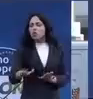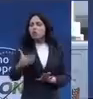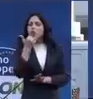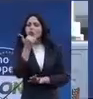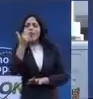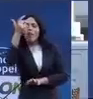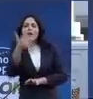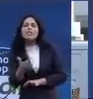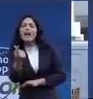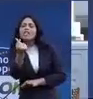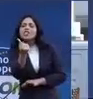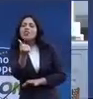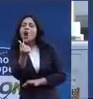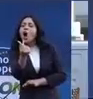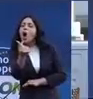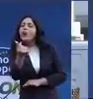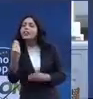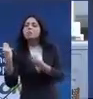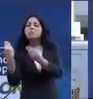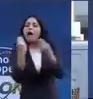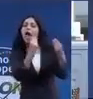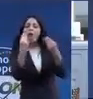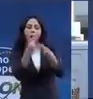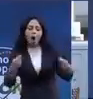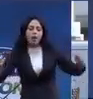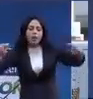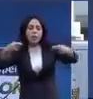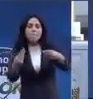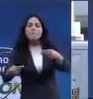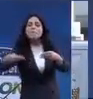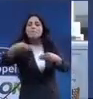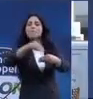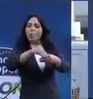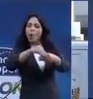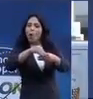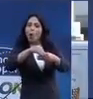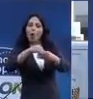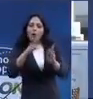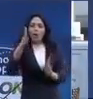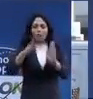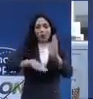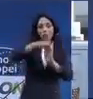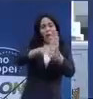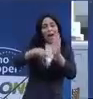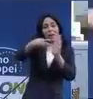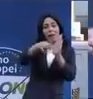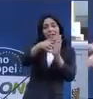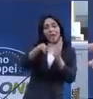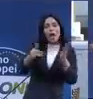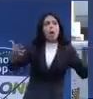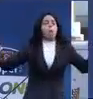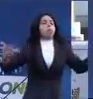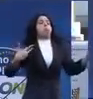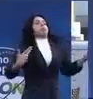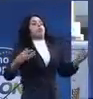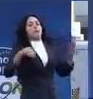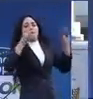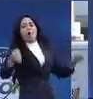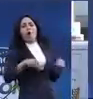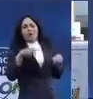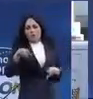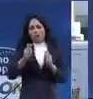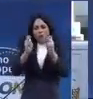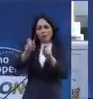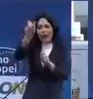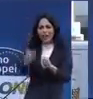quanti soldi Giorgia Meloni ha messo in più su quel piano Mattei rispetto a quelli di prima No non lo so ma che giornalista